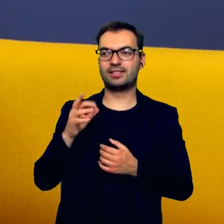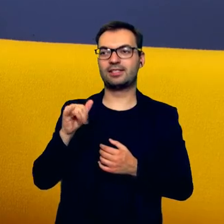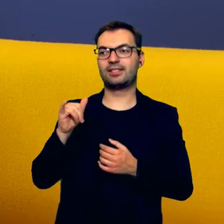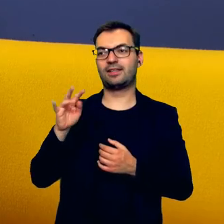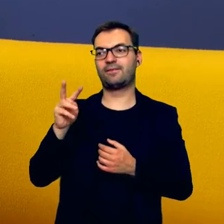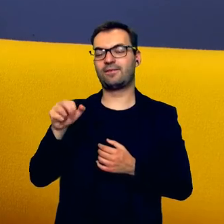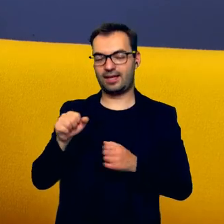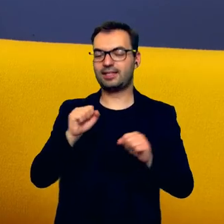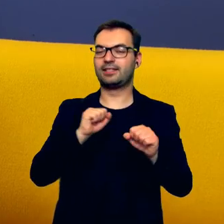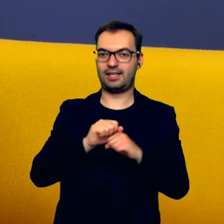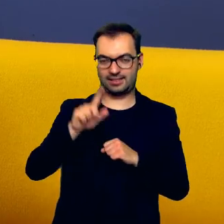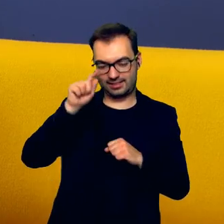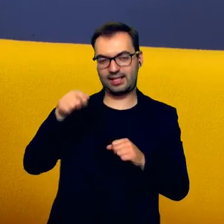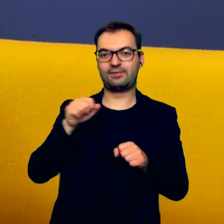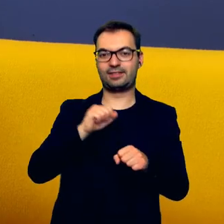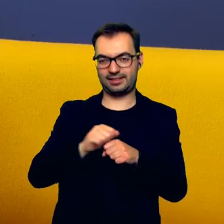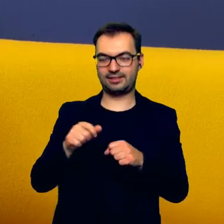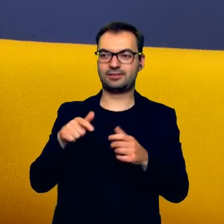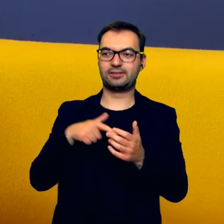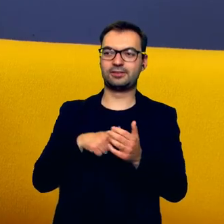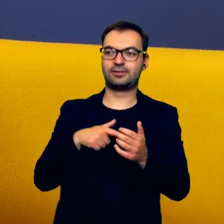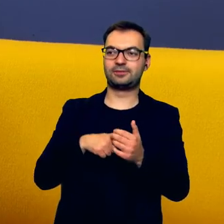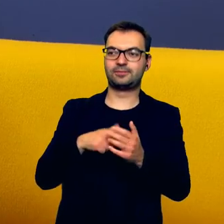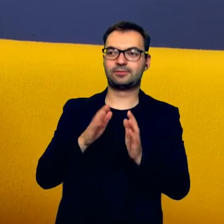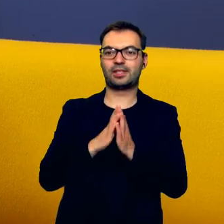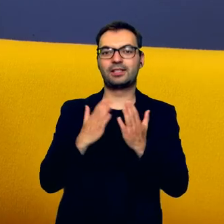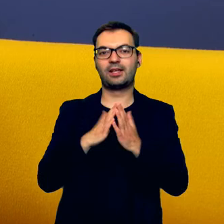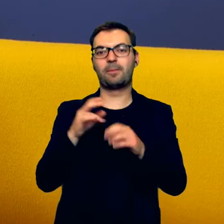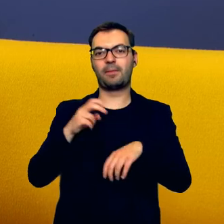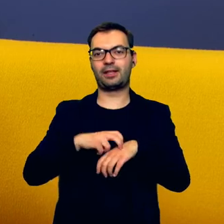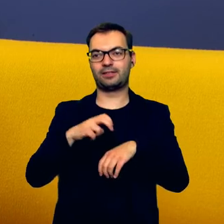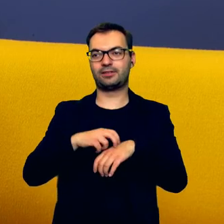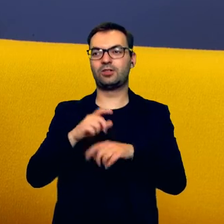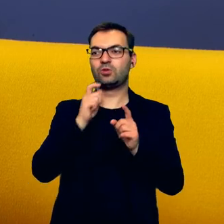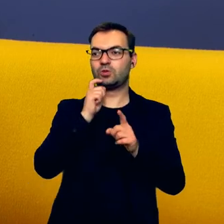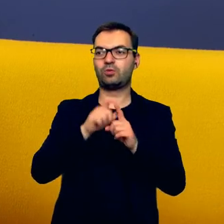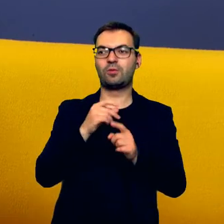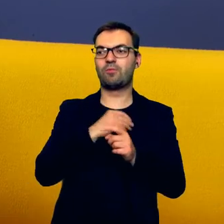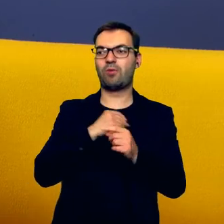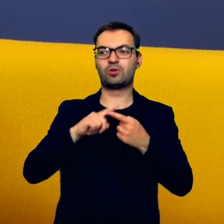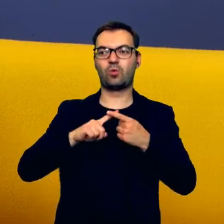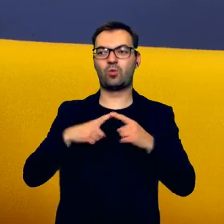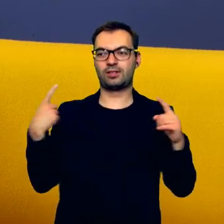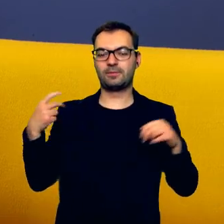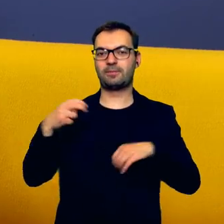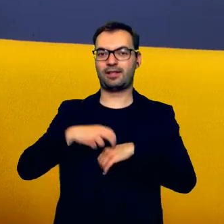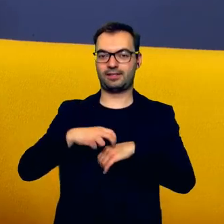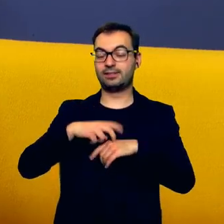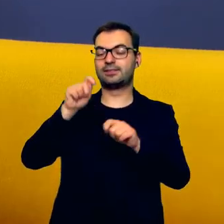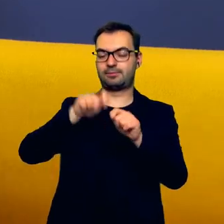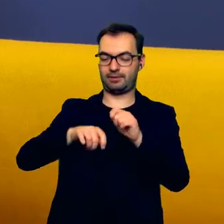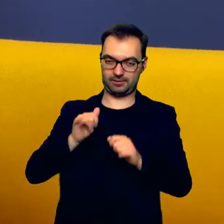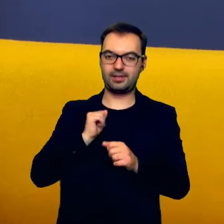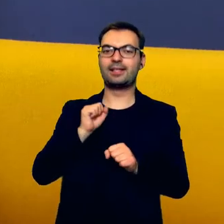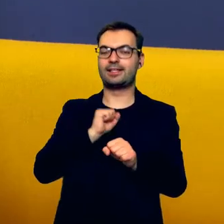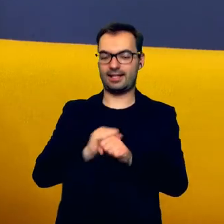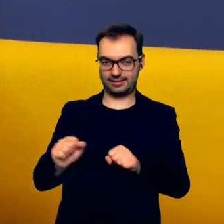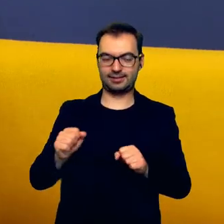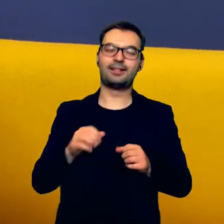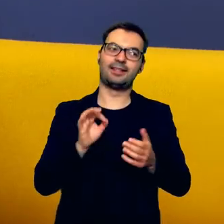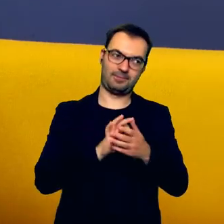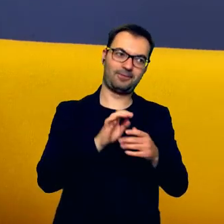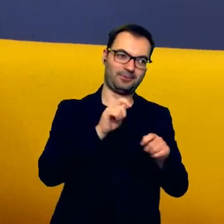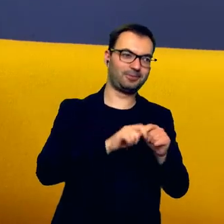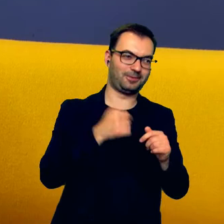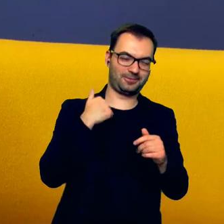choroby. Jest to w literaturze medycznej, w słowniku polsko-łacińskim, medycznym, oczywiście sprawdzałem to, jest. Domyślam